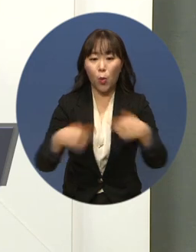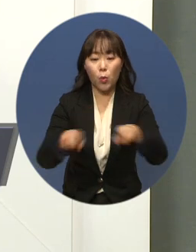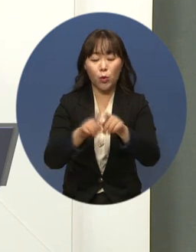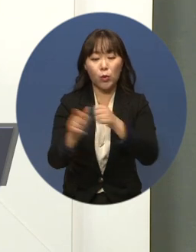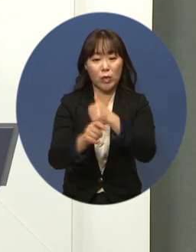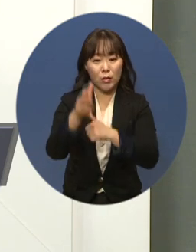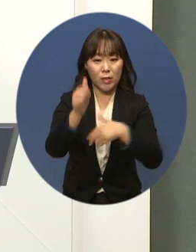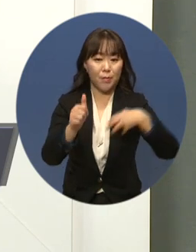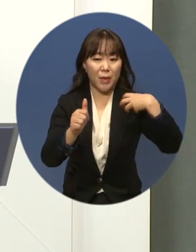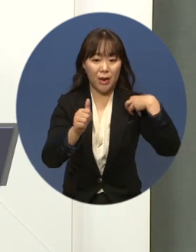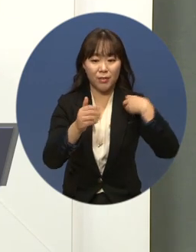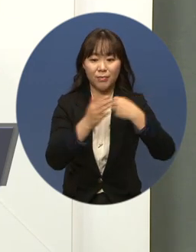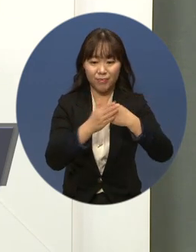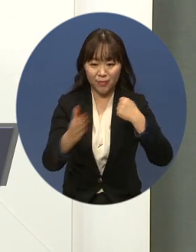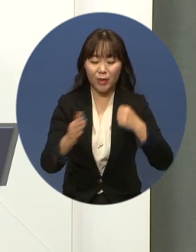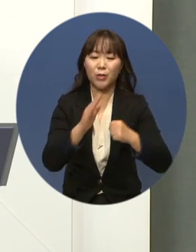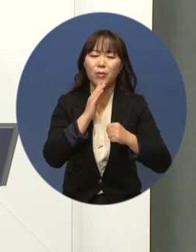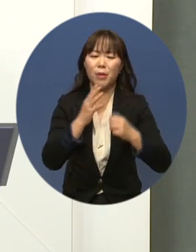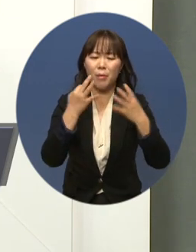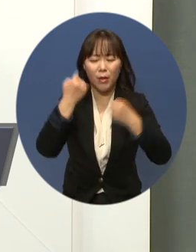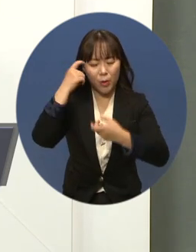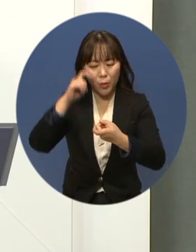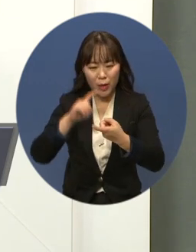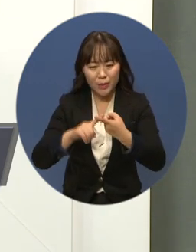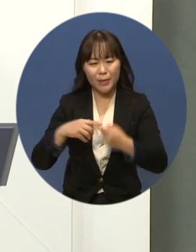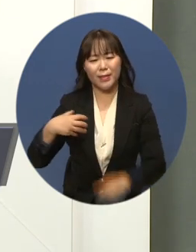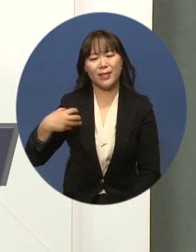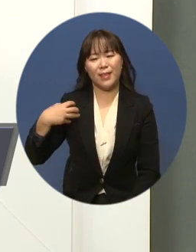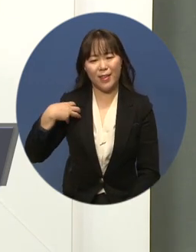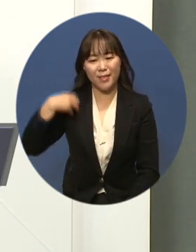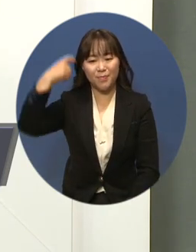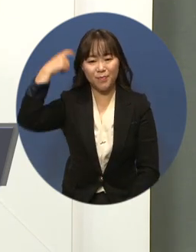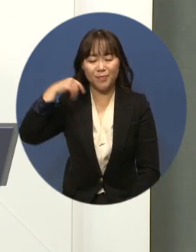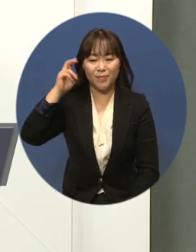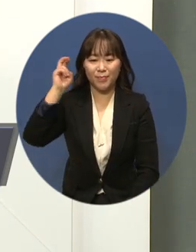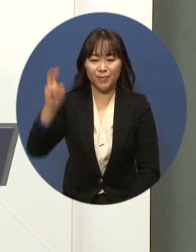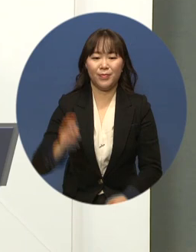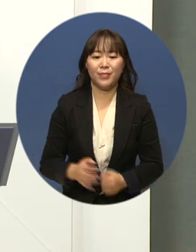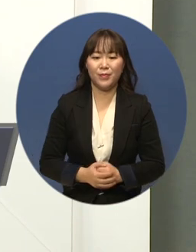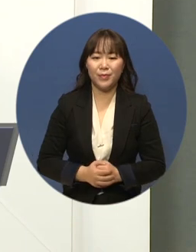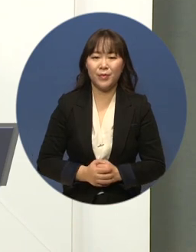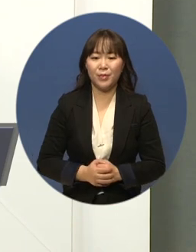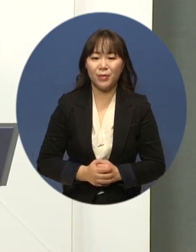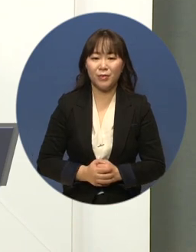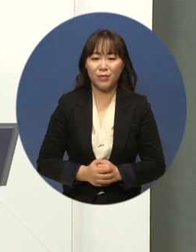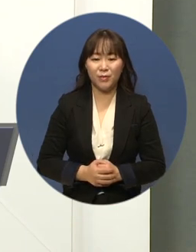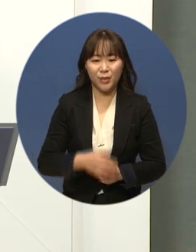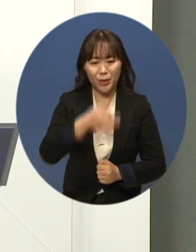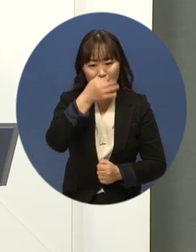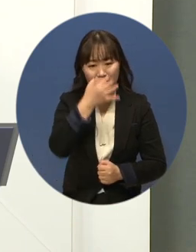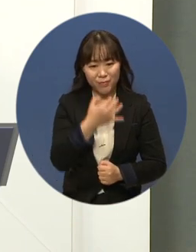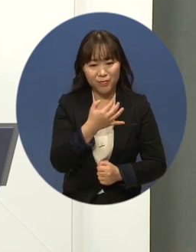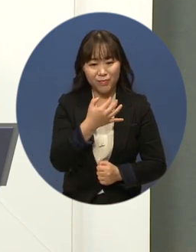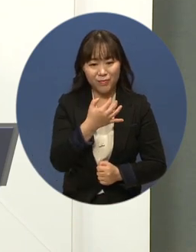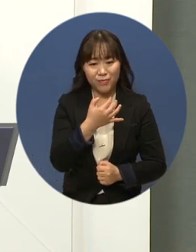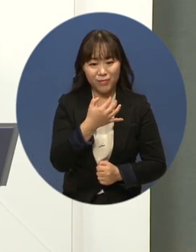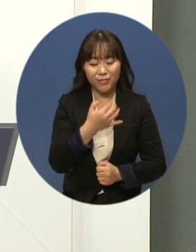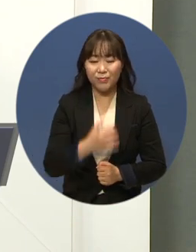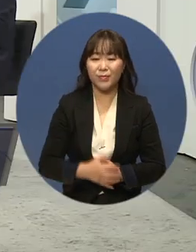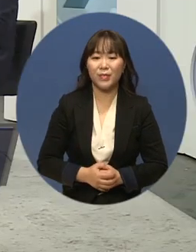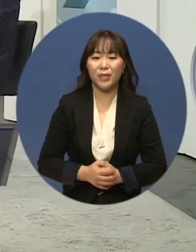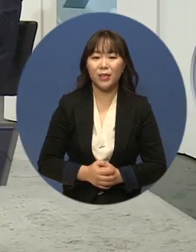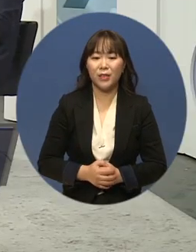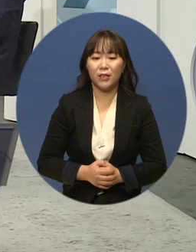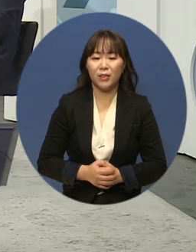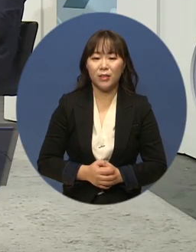네, 그러니까 아무래도 많은 관심과 책임을 느끼실 텐데 힘드시겠습니다. 일단